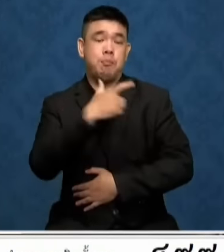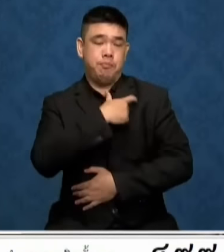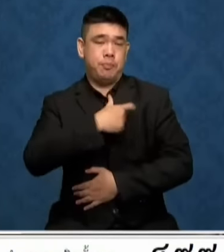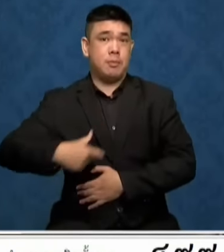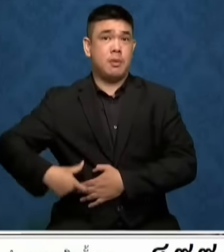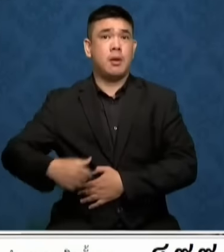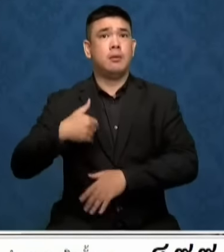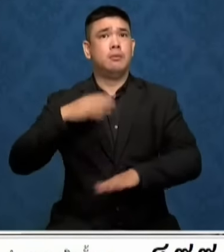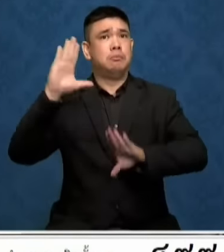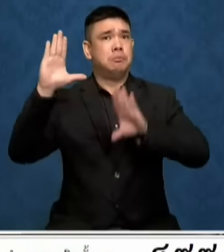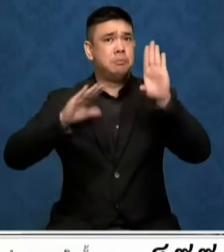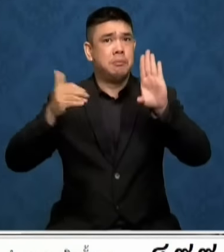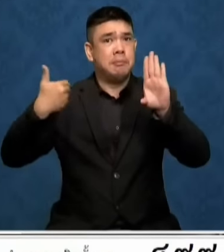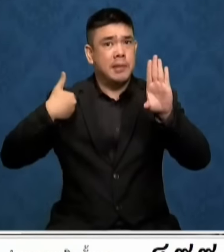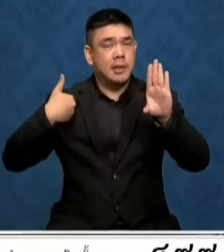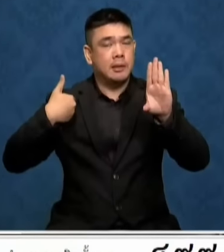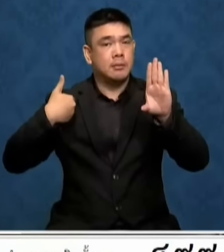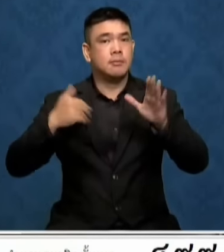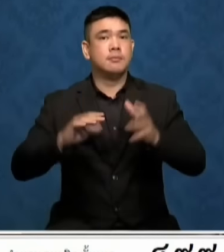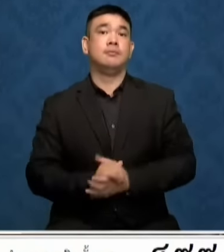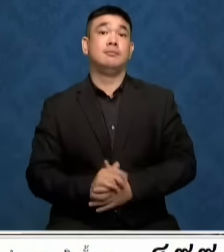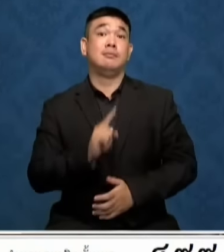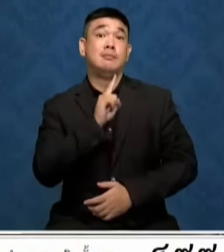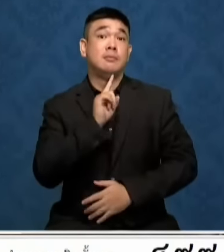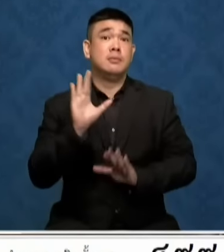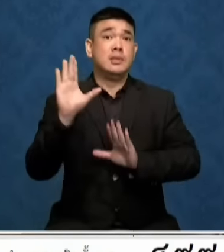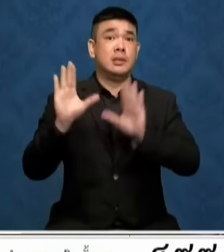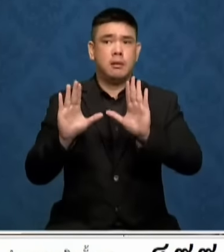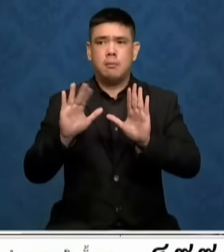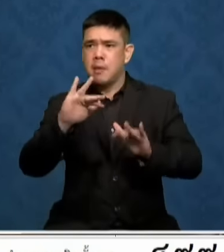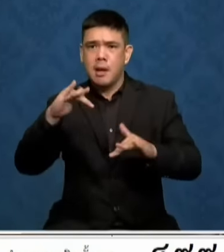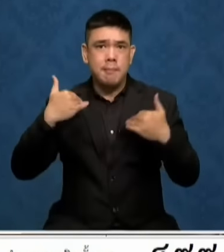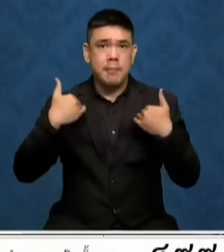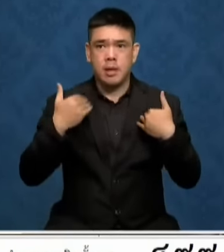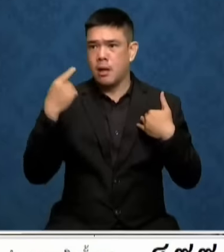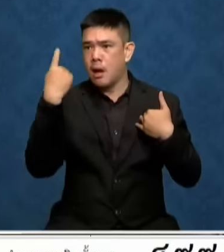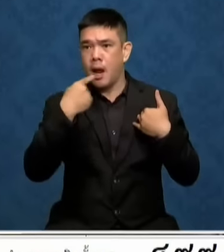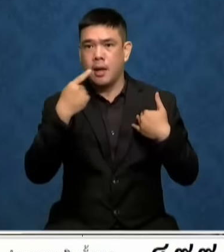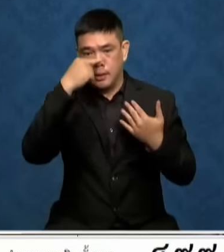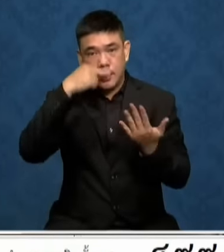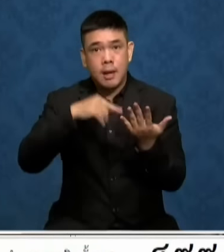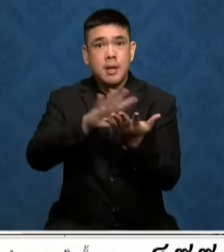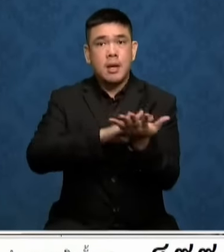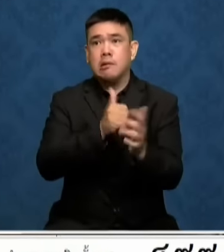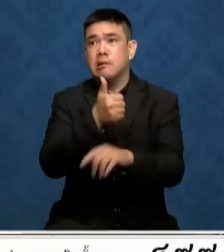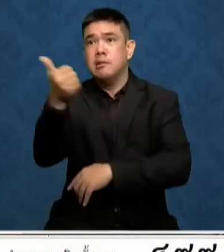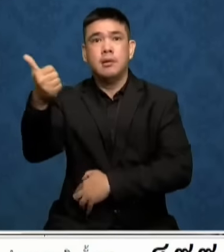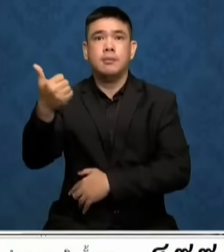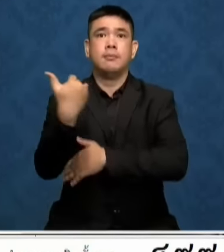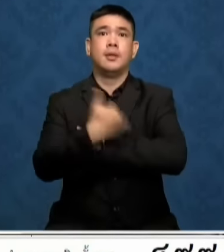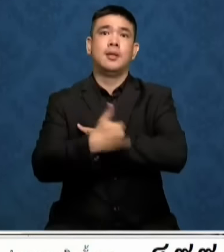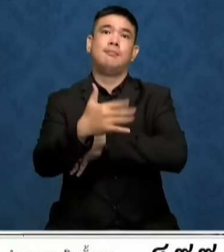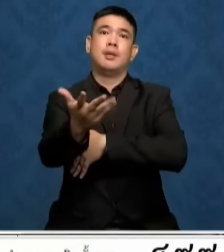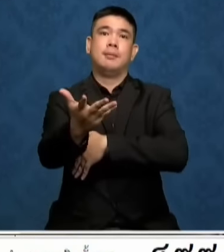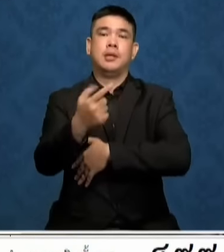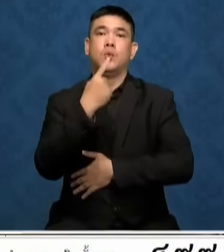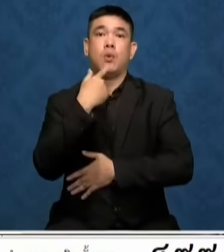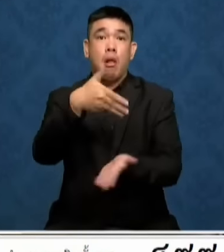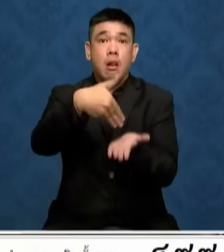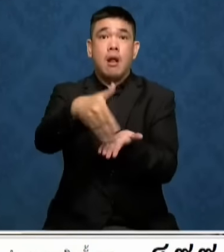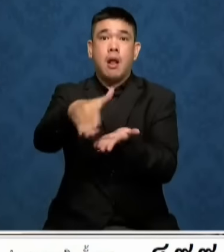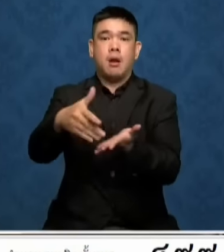ชาธิปไตยท่านประธานคะไม่มีระบอบประชาธิปไตยในประเทศไหนบนโลกแห่งนี้ค่ะที่เขา